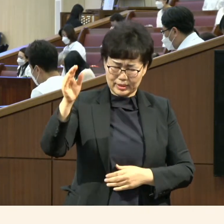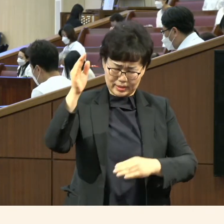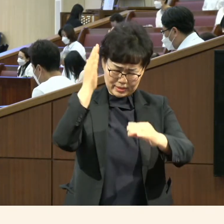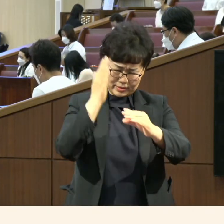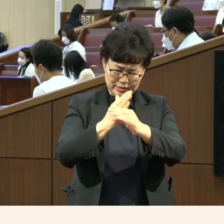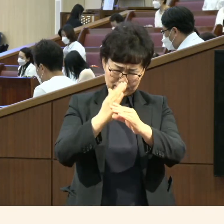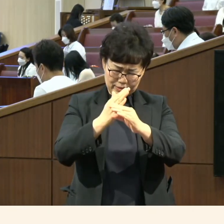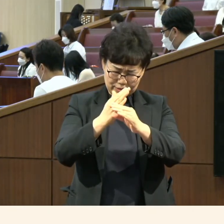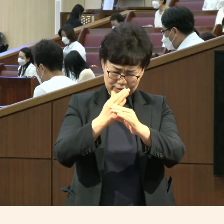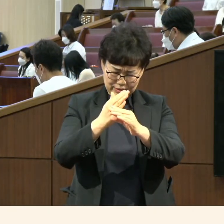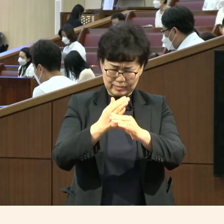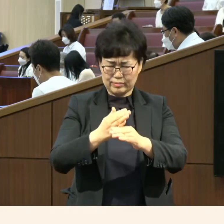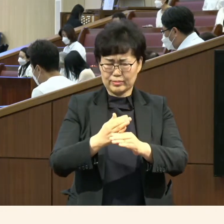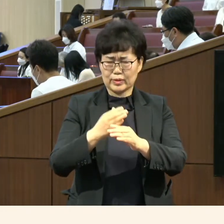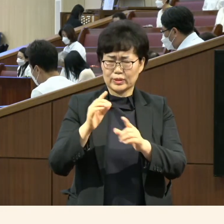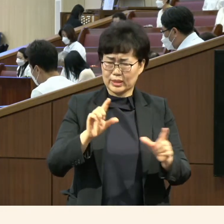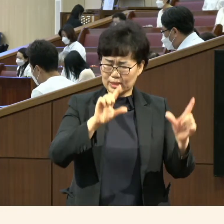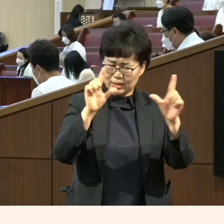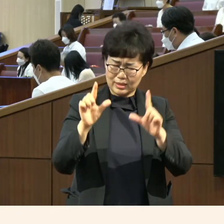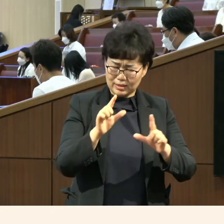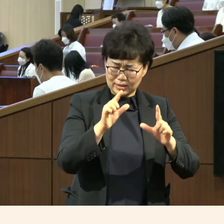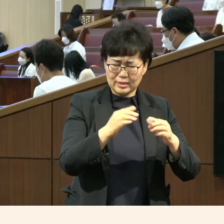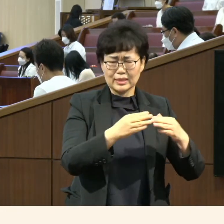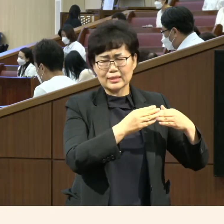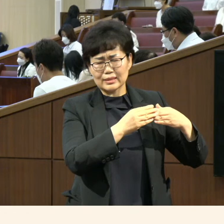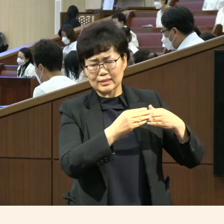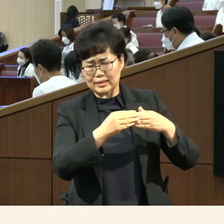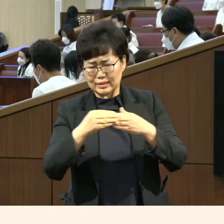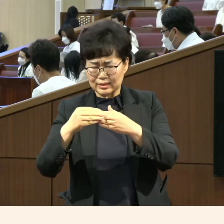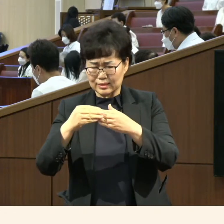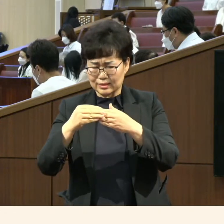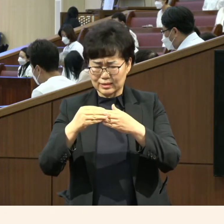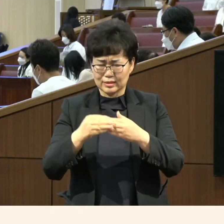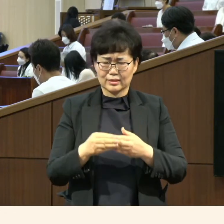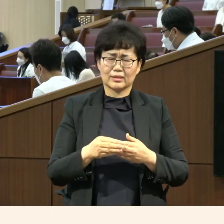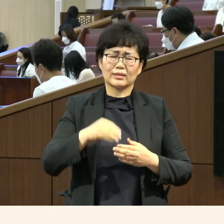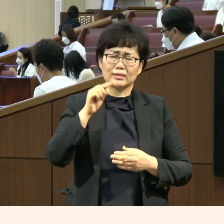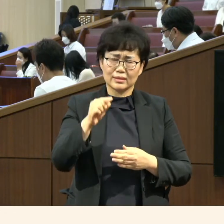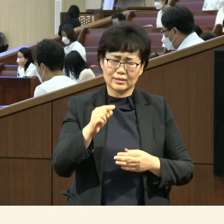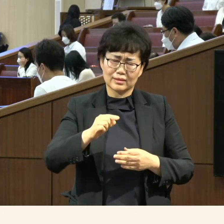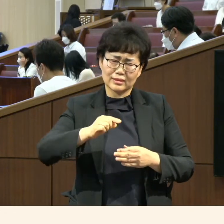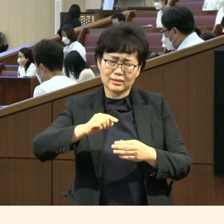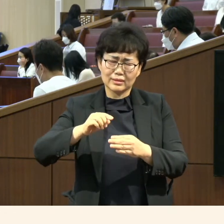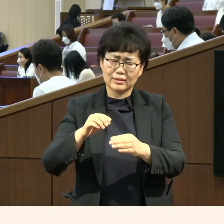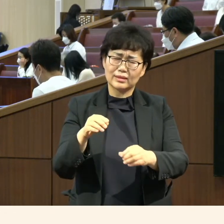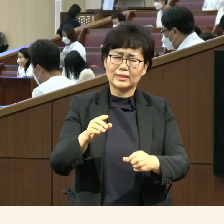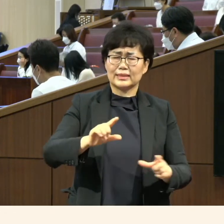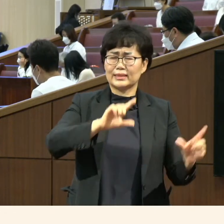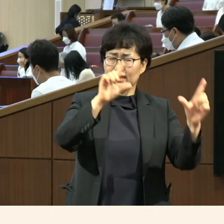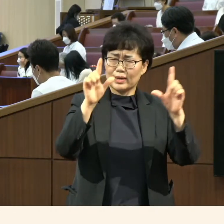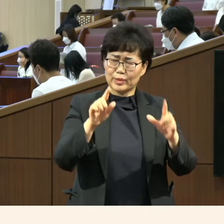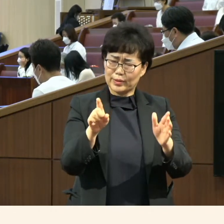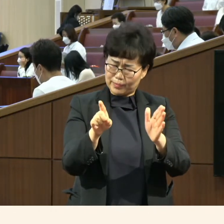우리의 삶을 이끌어가는 하나님 지표가 되게 하여 주시고 우리의 신앙의 중심이 되게 하여